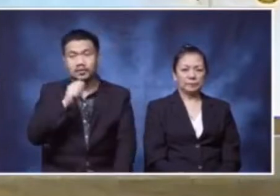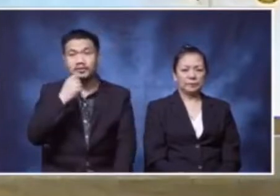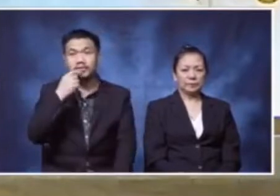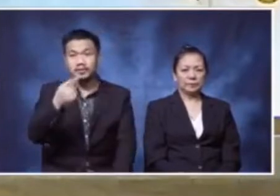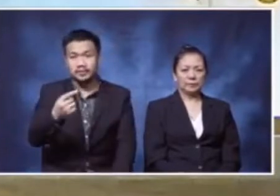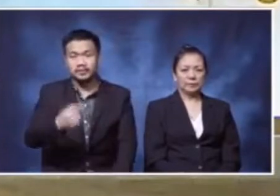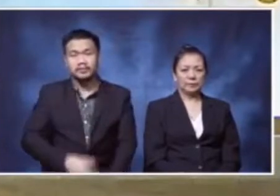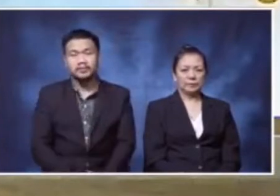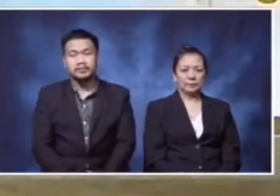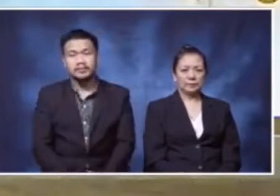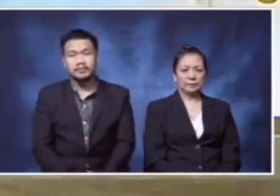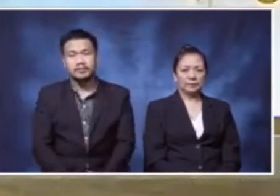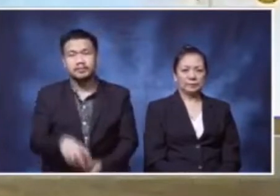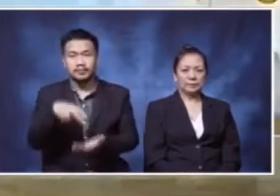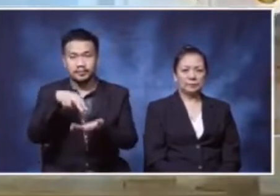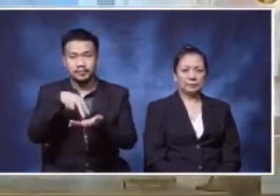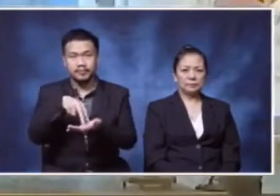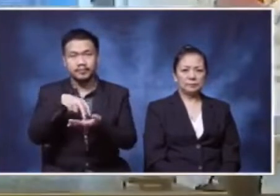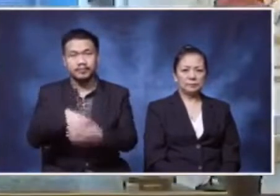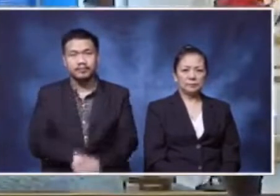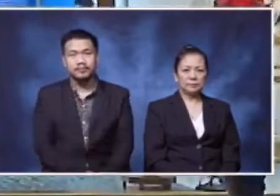ang lahat.